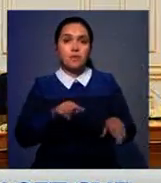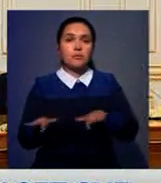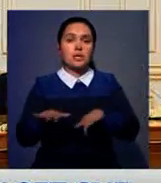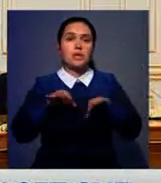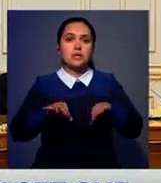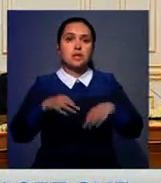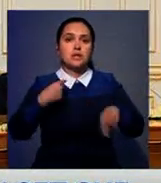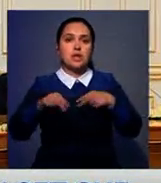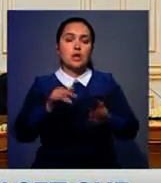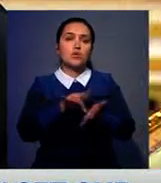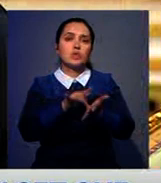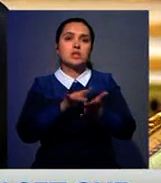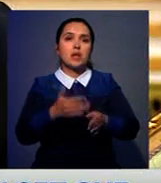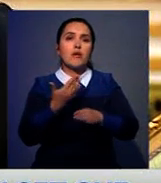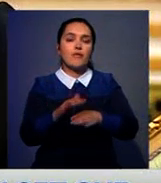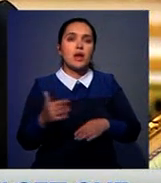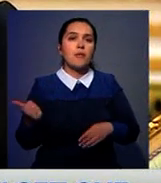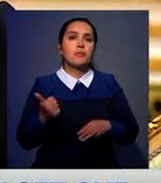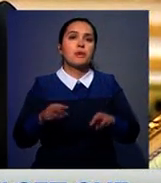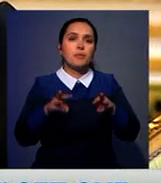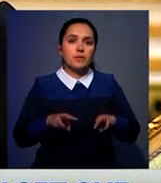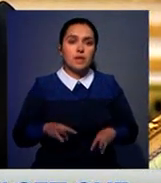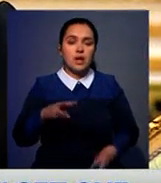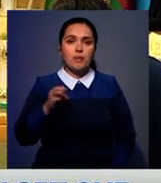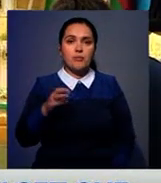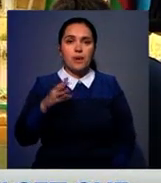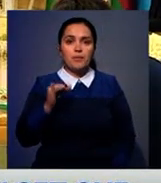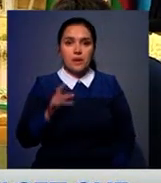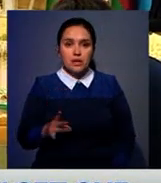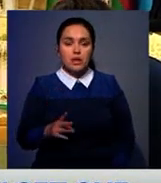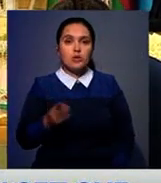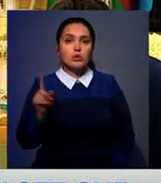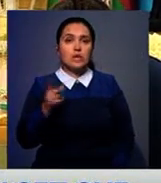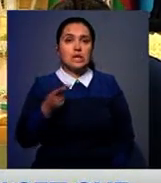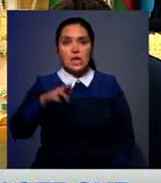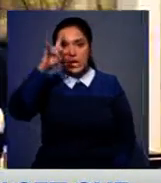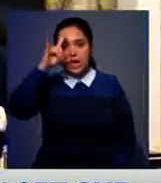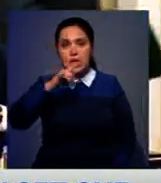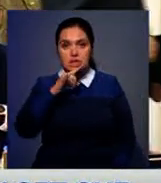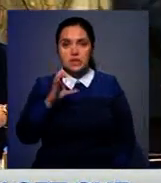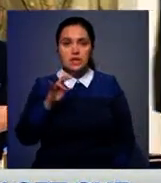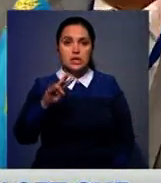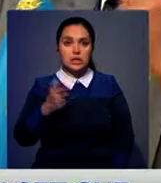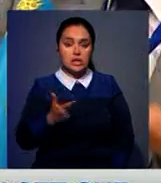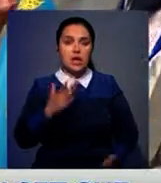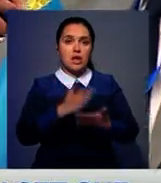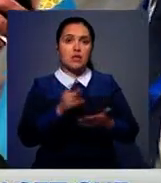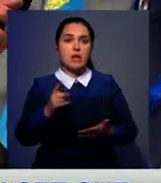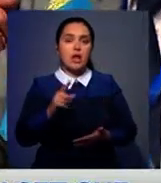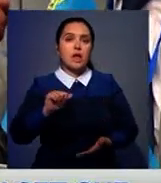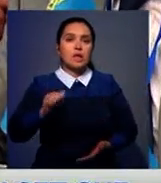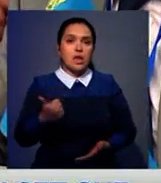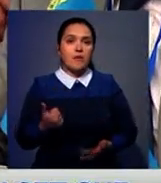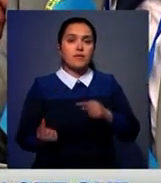в транспортно-логистической и туристической сферах. Премьер-министр Аскар Мамин отметил, что для Казахстана рынки стран СНГ